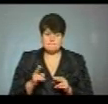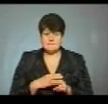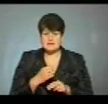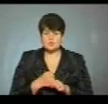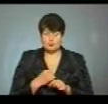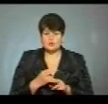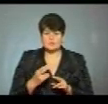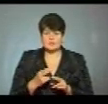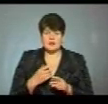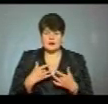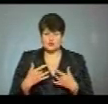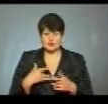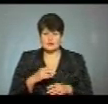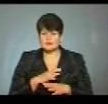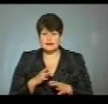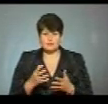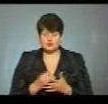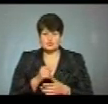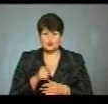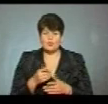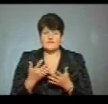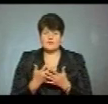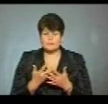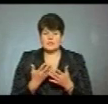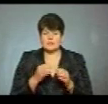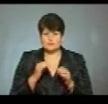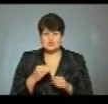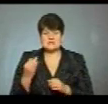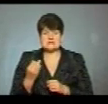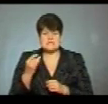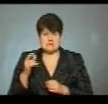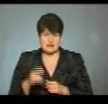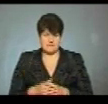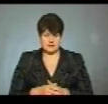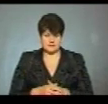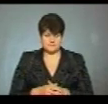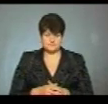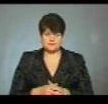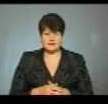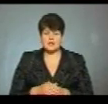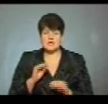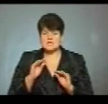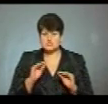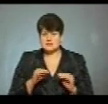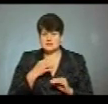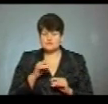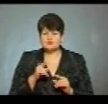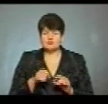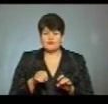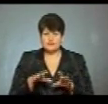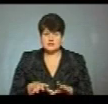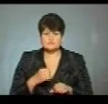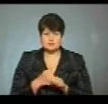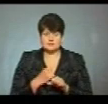із акторами не вийде того фільму, який може зацікавити. Режисер Максим Мельник розповів, чому вирішив відзняти фільм